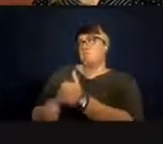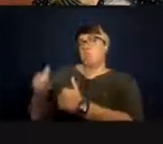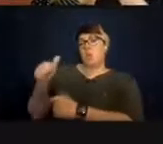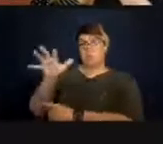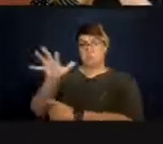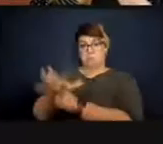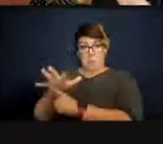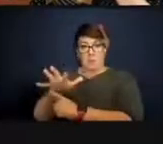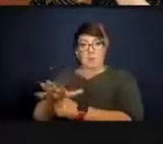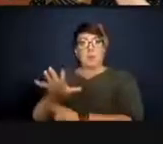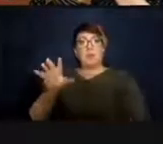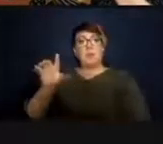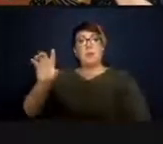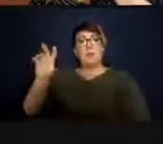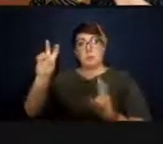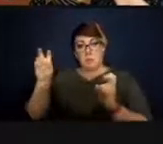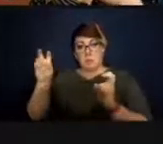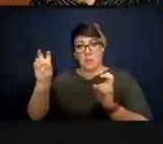zetu?